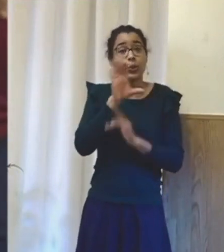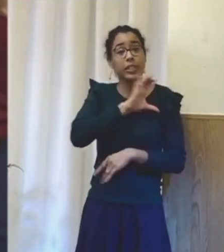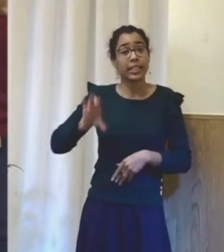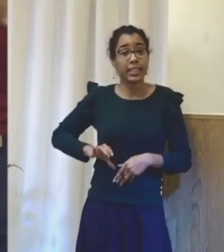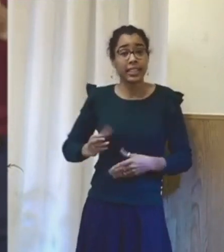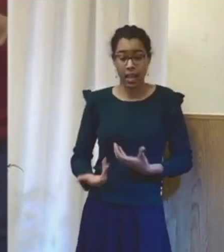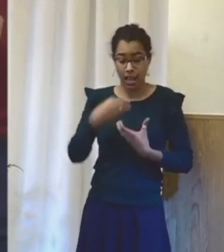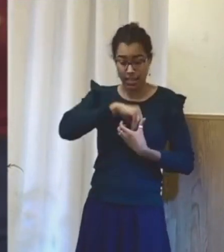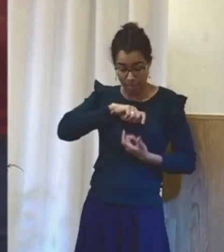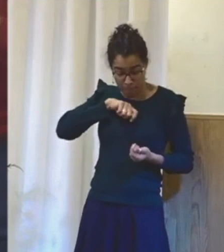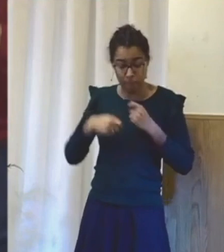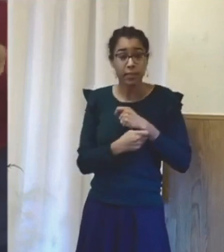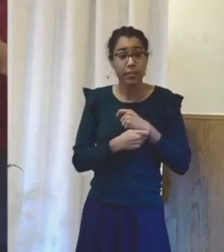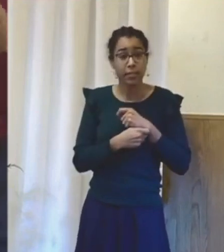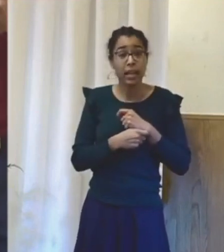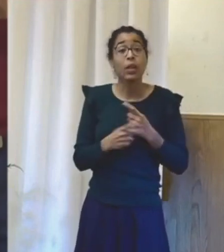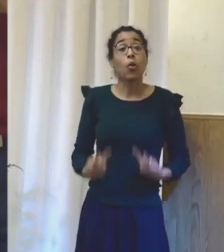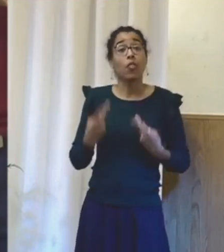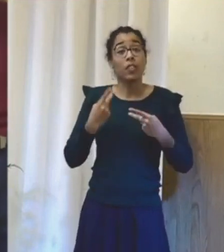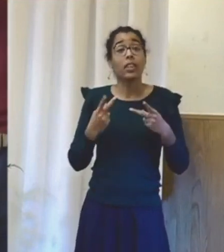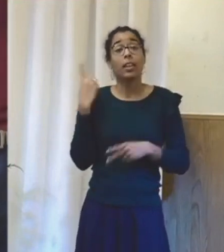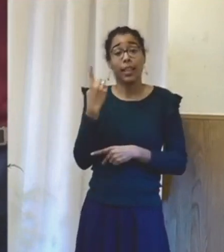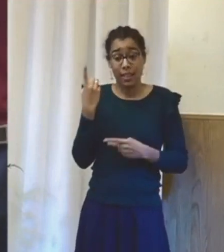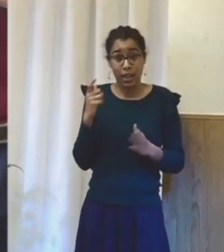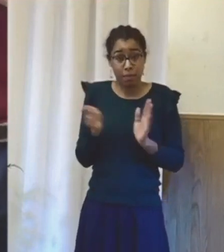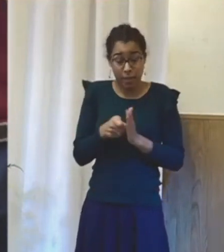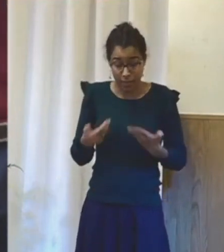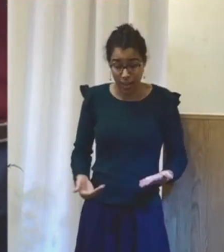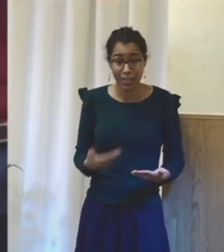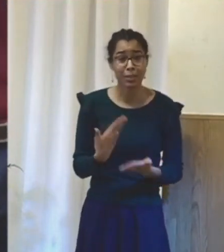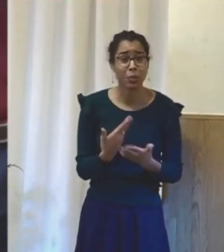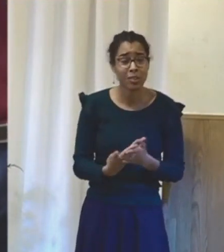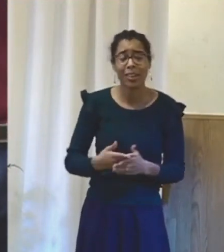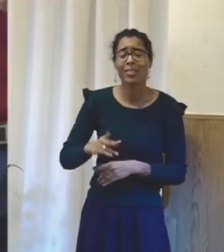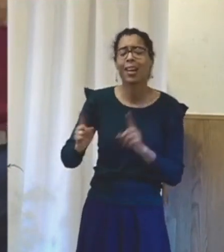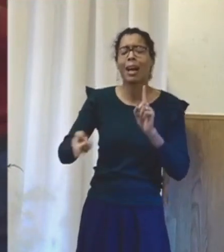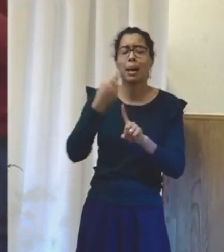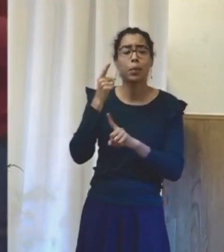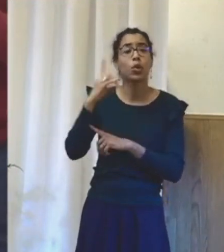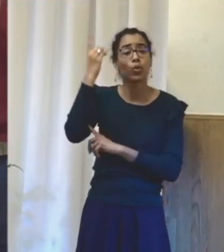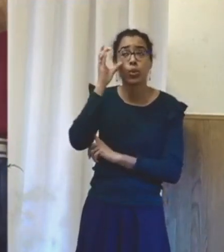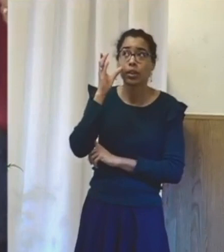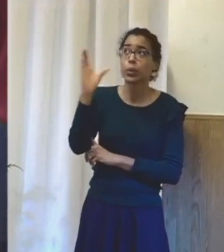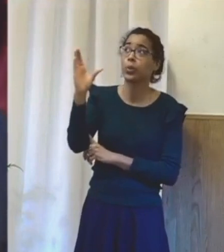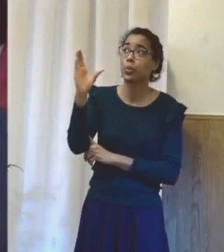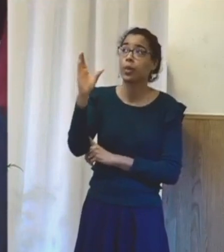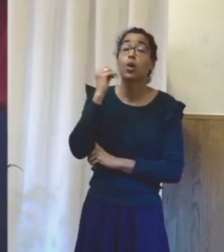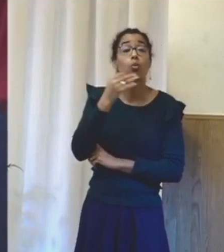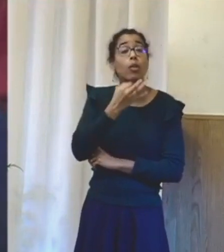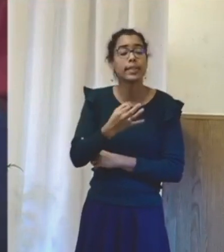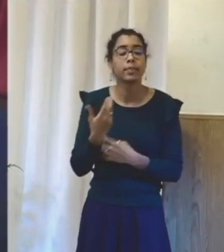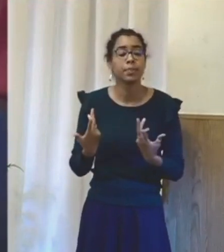transformation. Et c'est pourquoi je vous dis qu'il est important d'écouter Dieu. Parce que souvent, on a tendance à dire